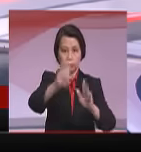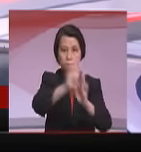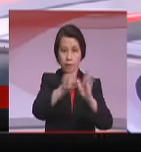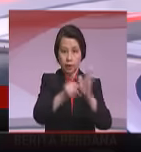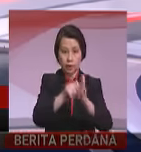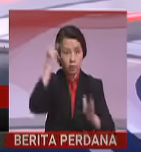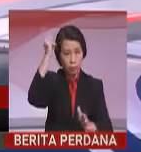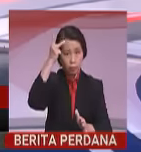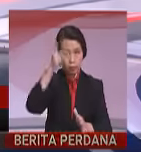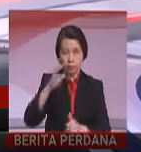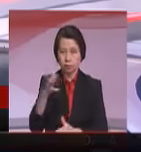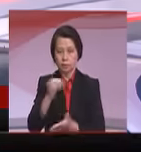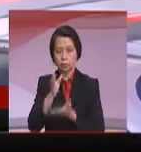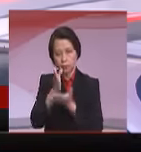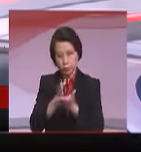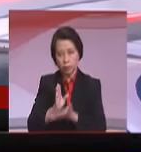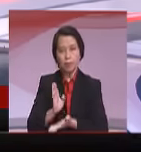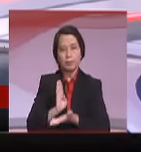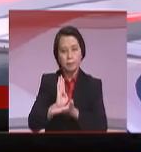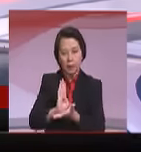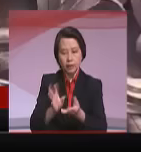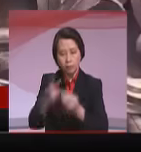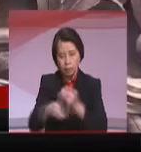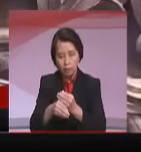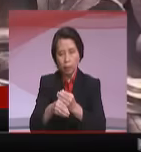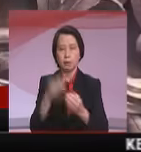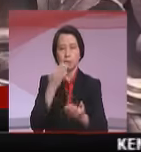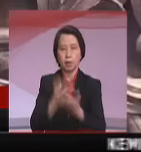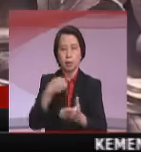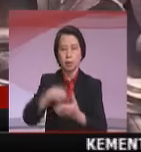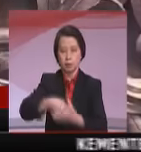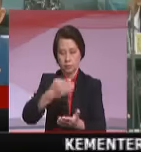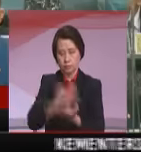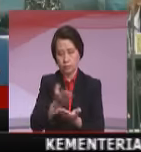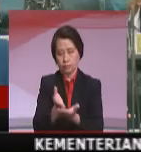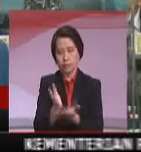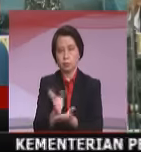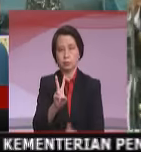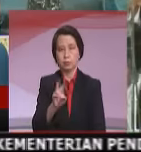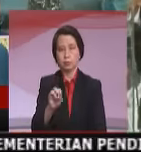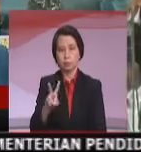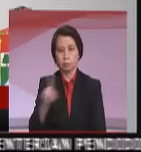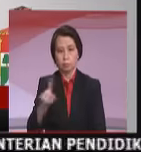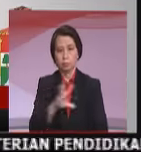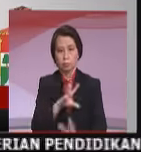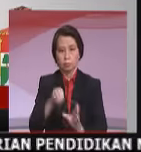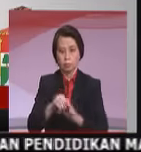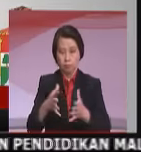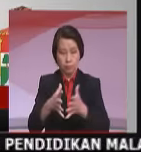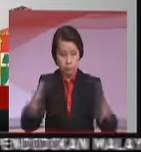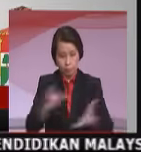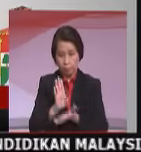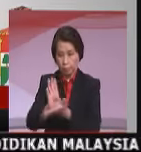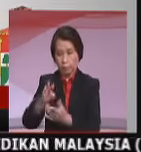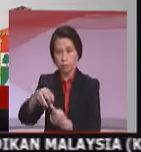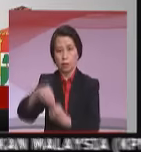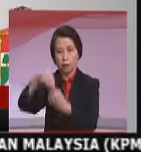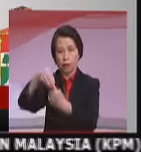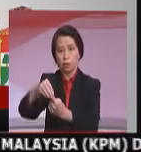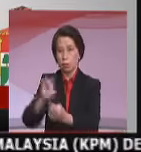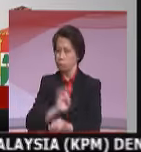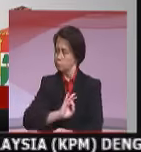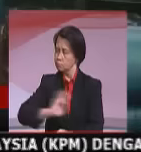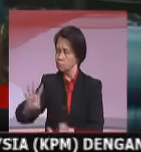politik, beberapa bantuan diperkenal dan ditambah baik di bawah belanjawan 2021. Ini termasuk perluasan bantuan khas secara